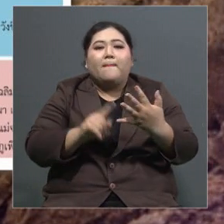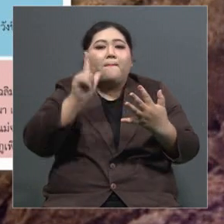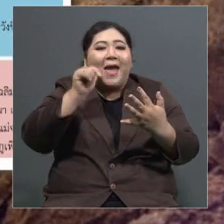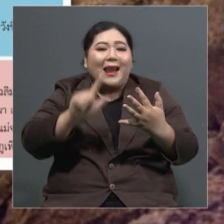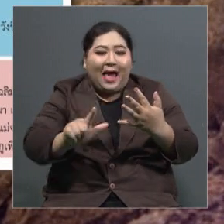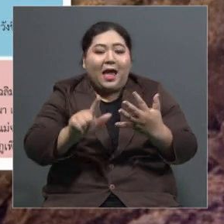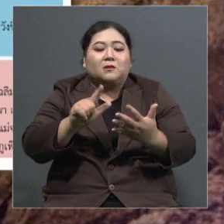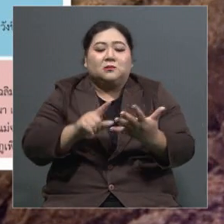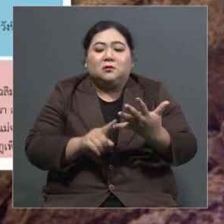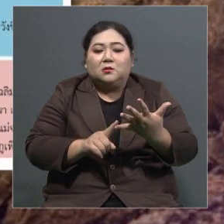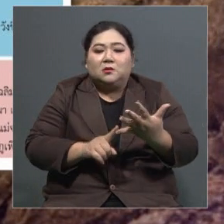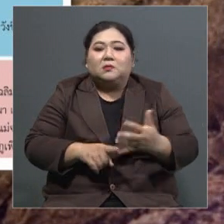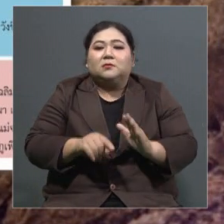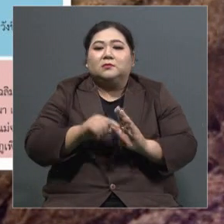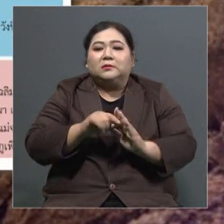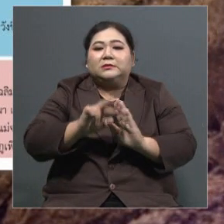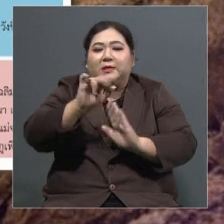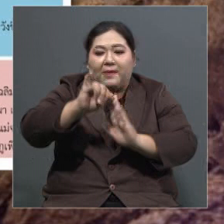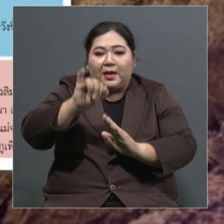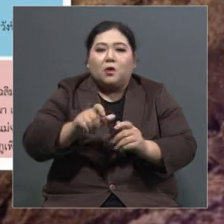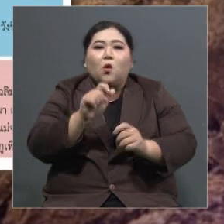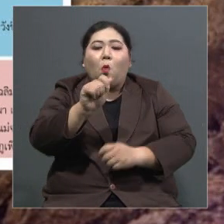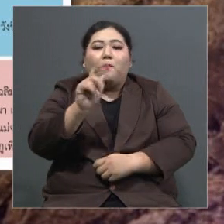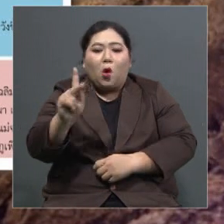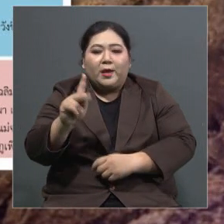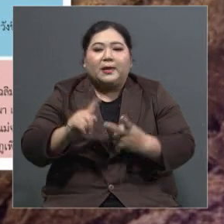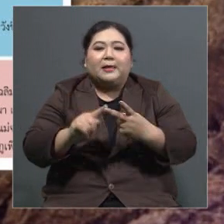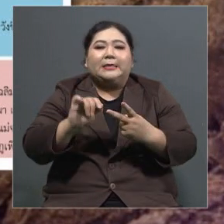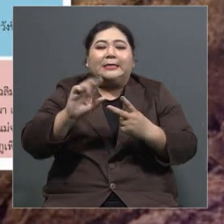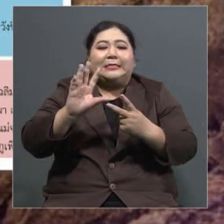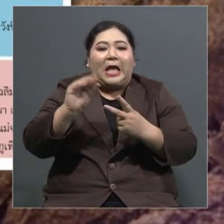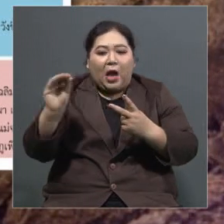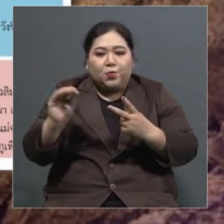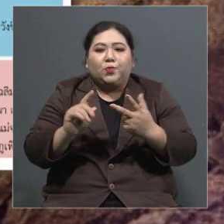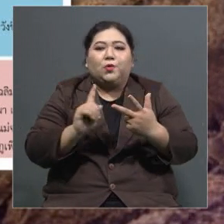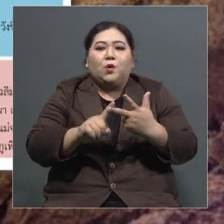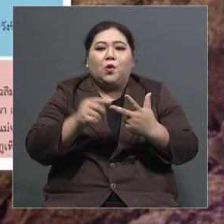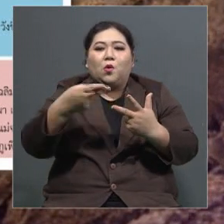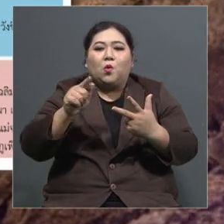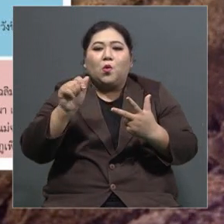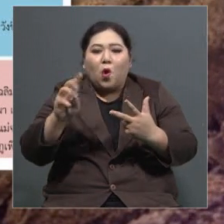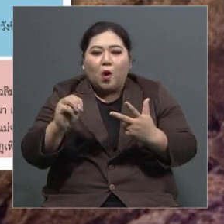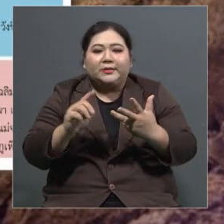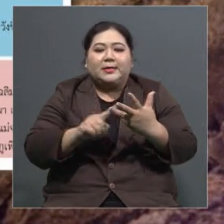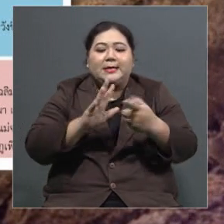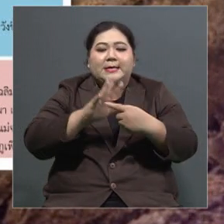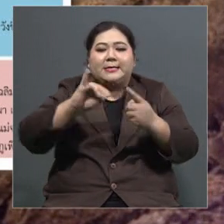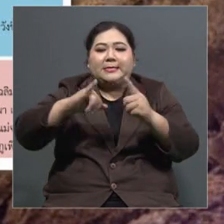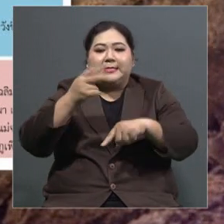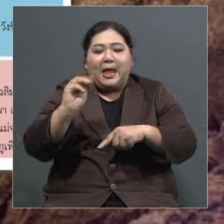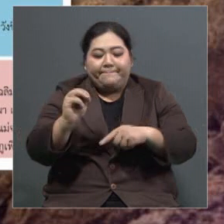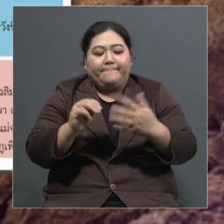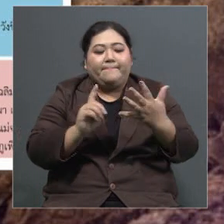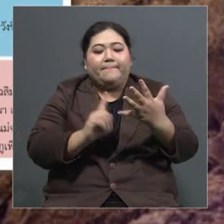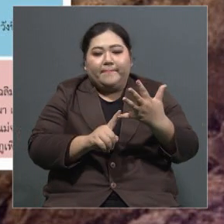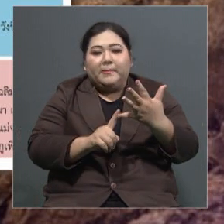แม่อายฝางเชียงดาวอมก๋อยจอมทองแม่แจ่มฮอดดอยเต่าสันสายและสันปาตองส่วน